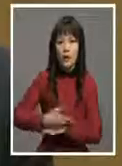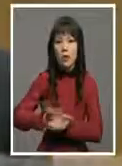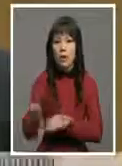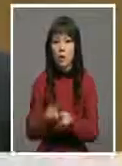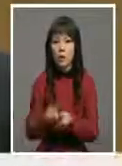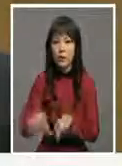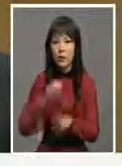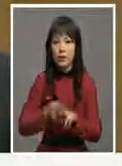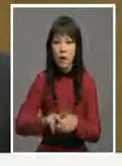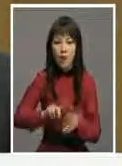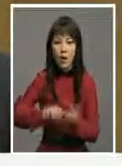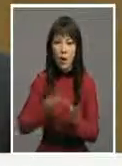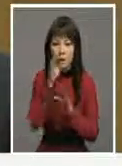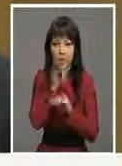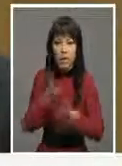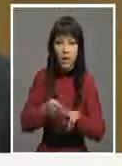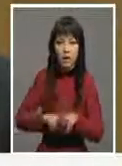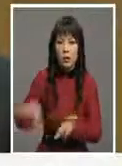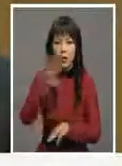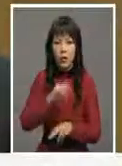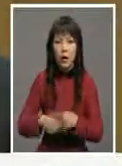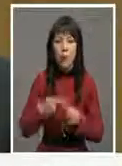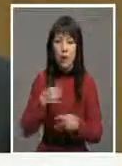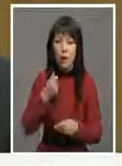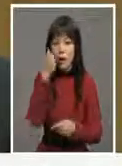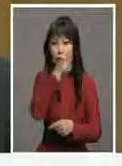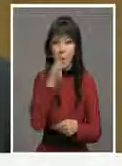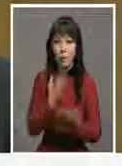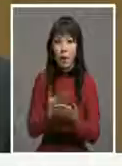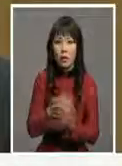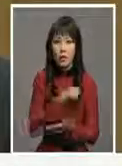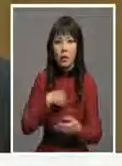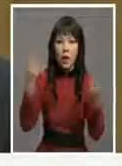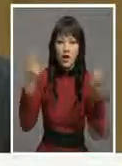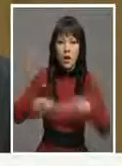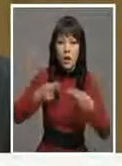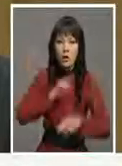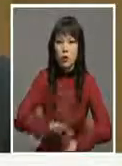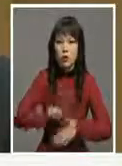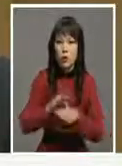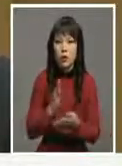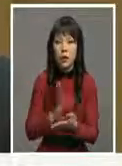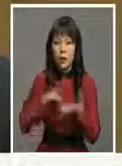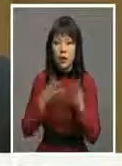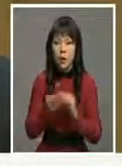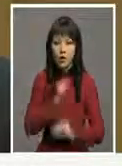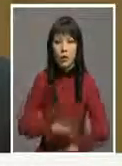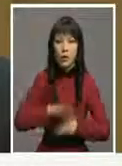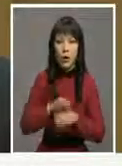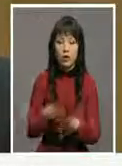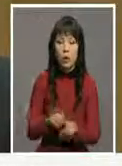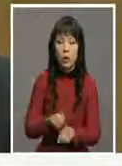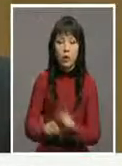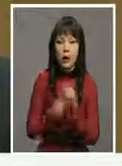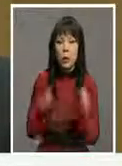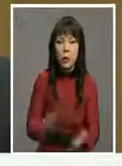бұл мақсат іске аспайды. Бұл бағытта былтыр күшіне енген кедендік одақ елімізде тиімділігін көрсетті. Нәтижесінде өндіріс орындары көптеп